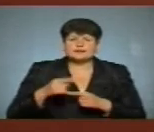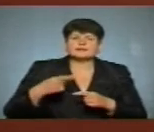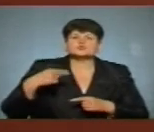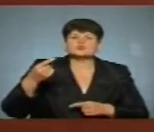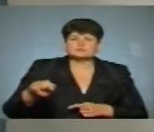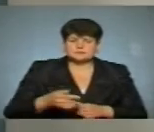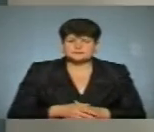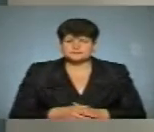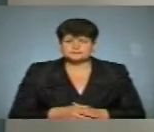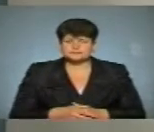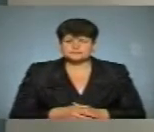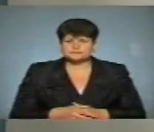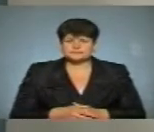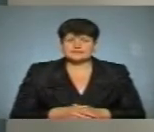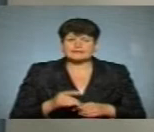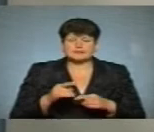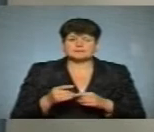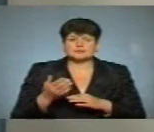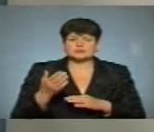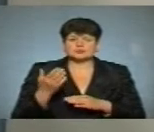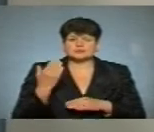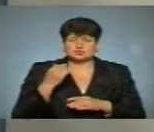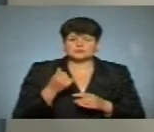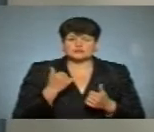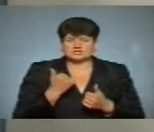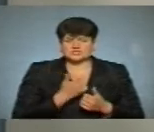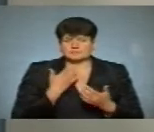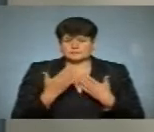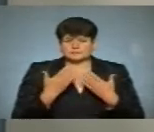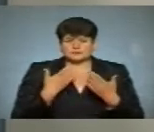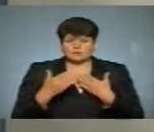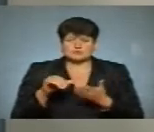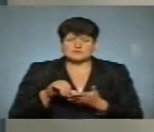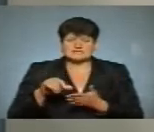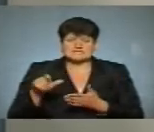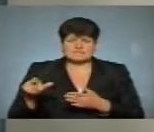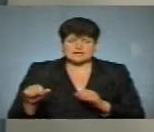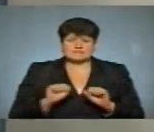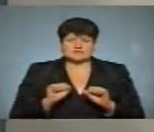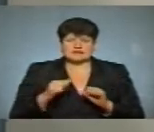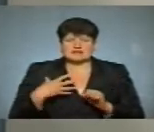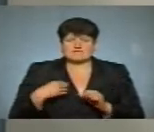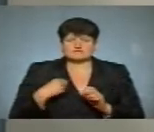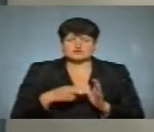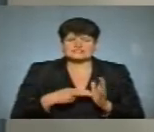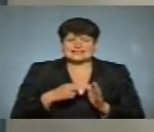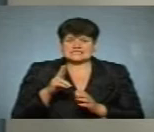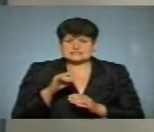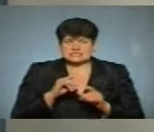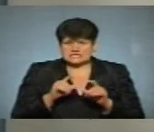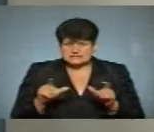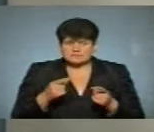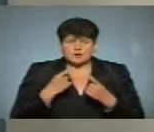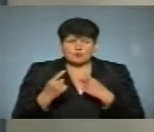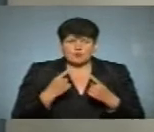напрямів? Ну, на минулого тижня ми вели розмову з представниками і з керівництвом Львівської залізниці, де ми обговорювали